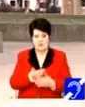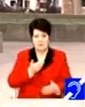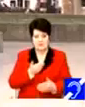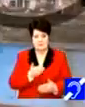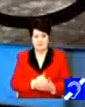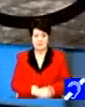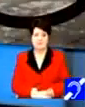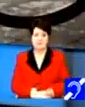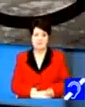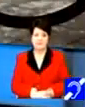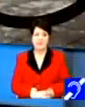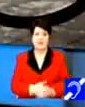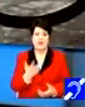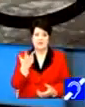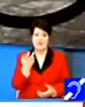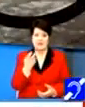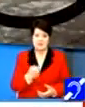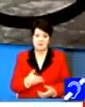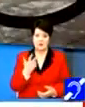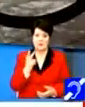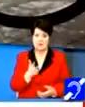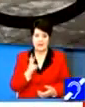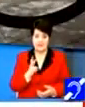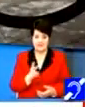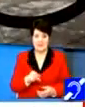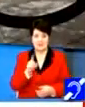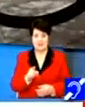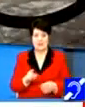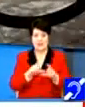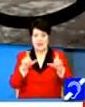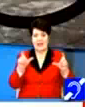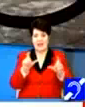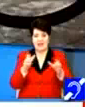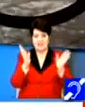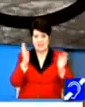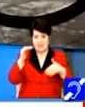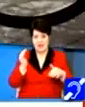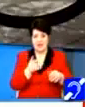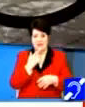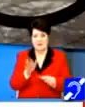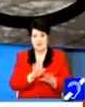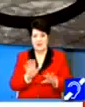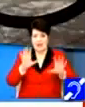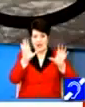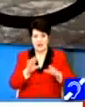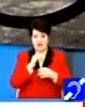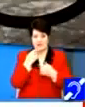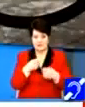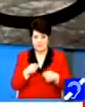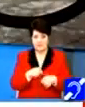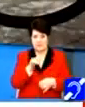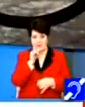anticipate. În peste 330 de gherete din municipiul Chișinău se vând ilegal produse din tutun. Asta deși legea spune clar că